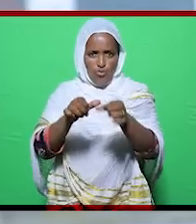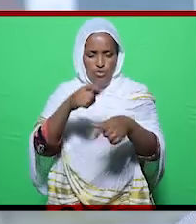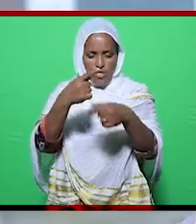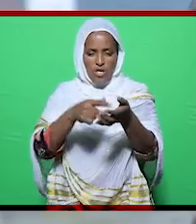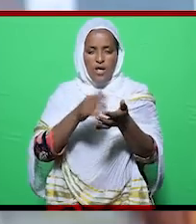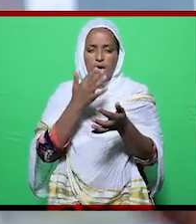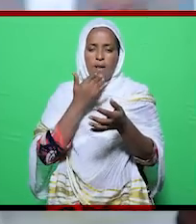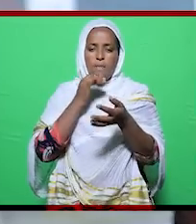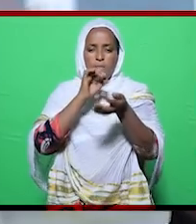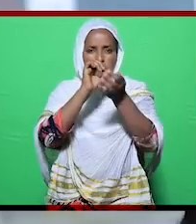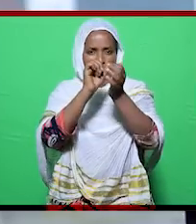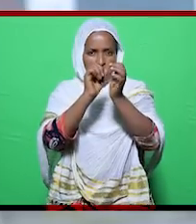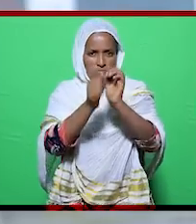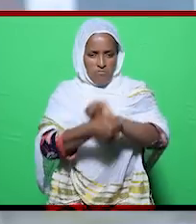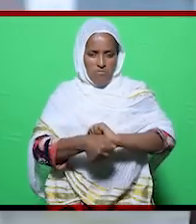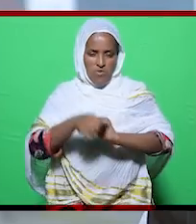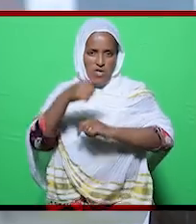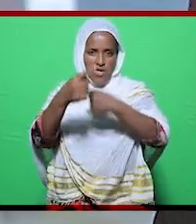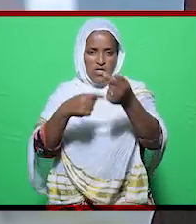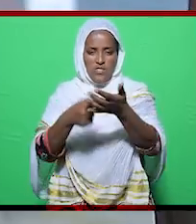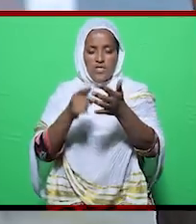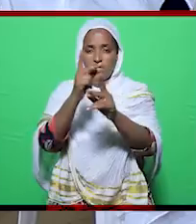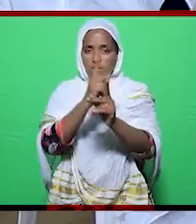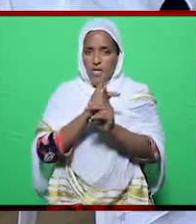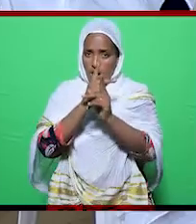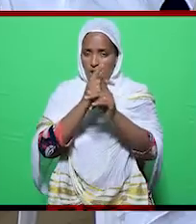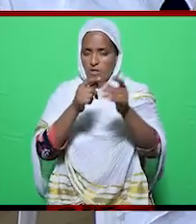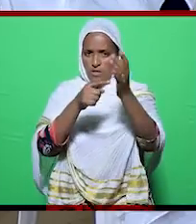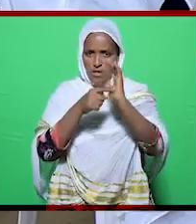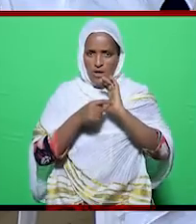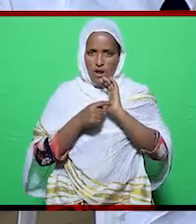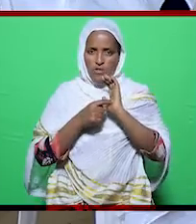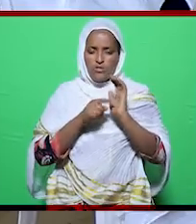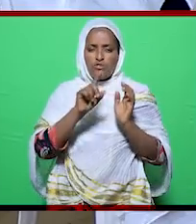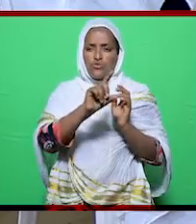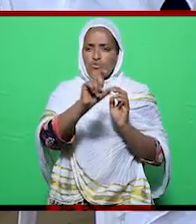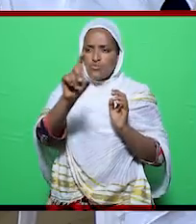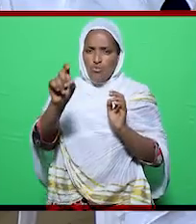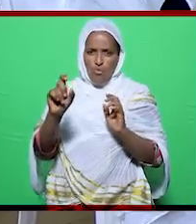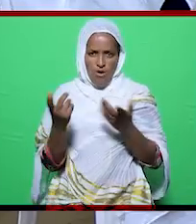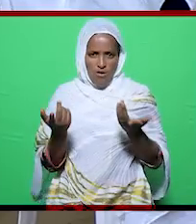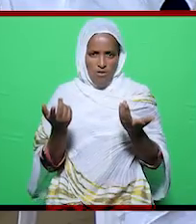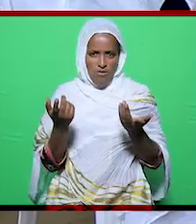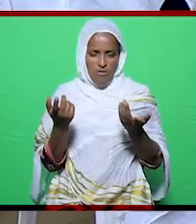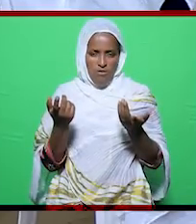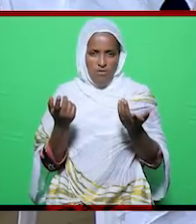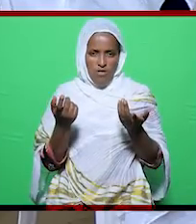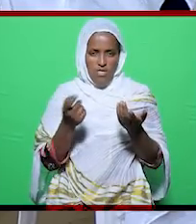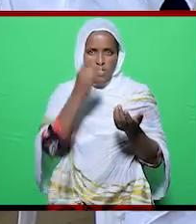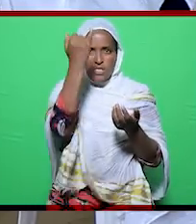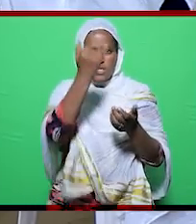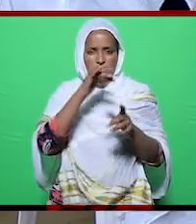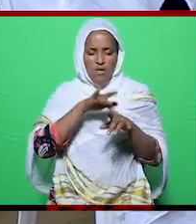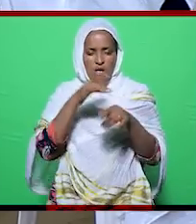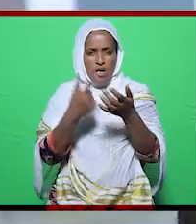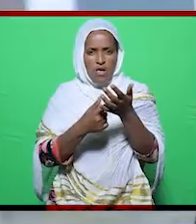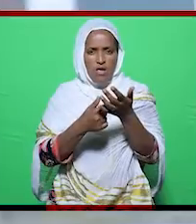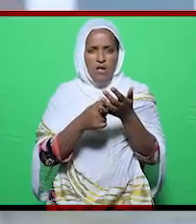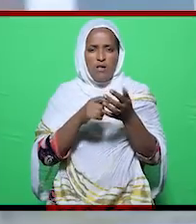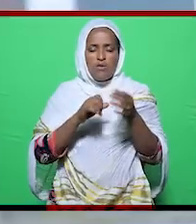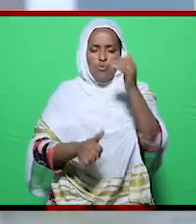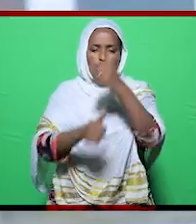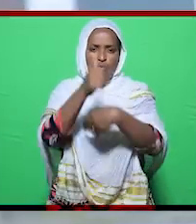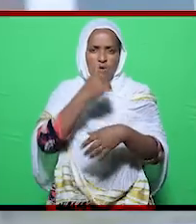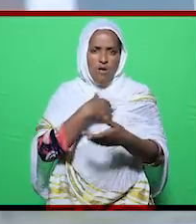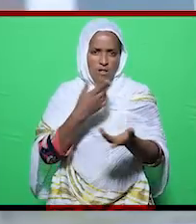ይወይባሉ፣ ይጠቁራሉ። የሚጨሰውን እጣን ከለር እየያዙ እየሄዱ ነጩ እየቆየ ሲሄድ ከለሩ እየተቀየረ ነው